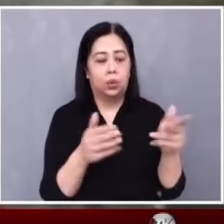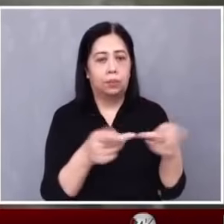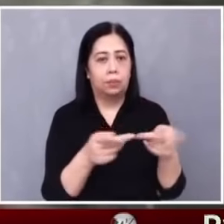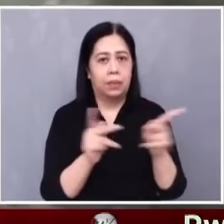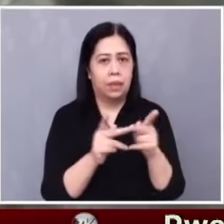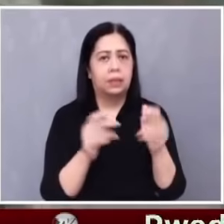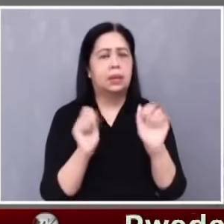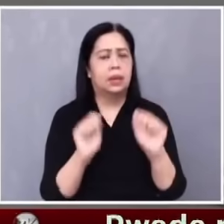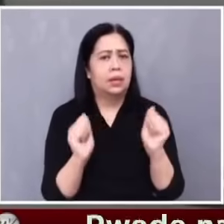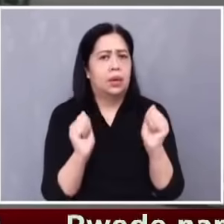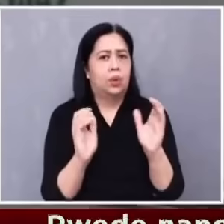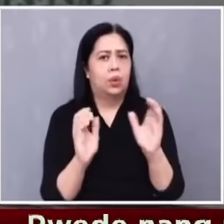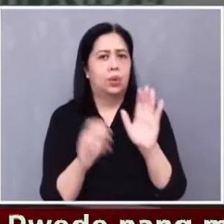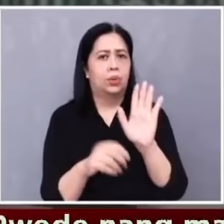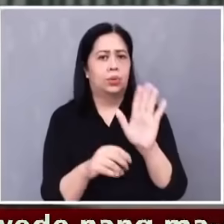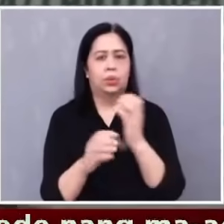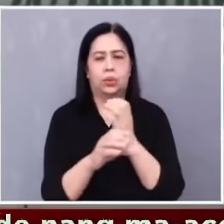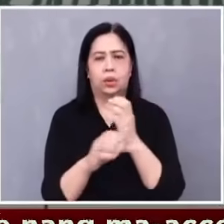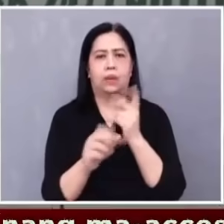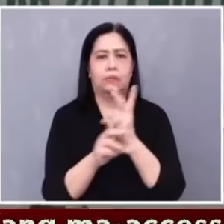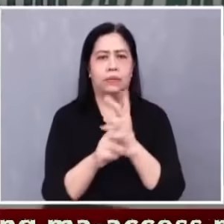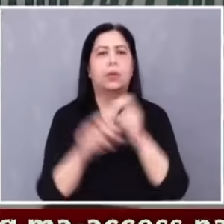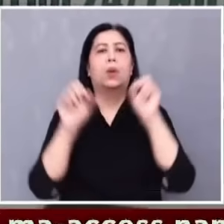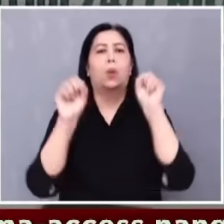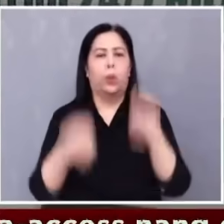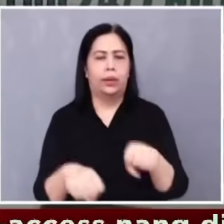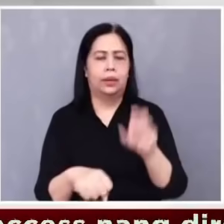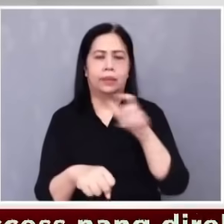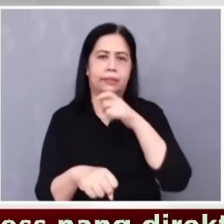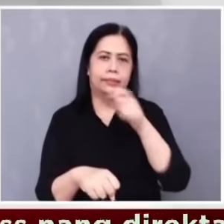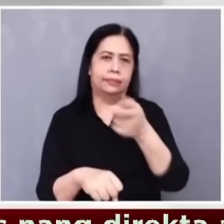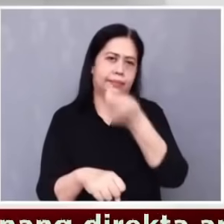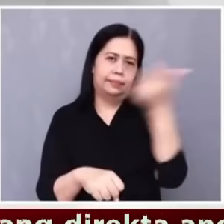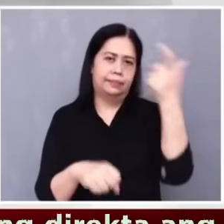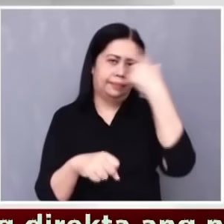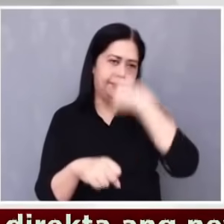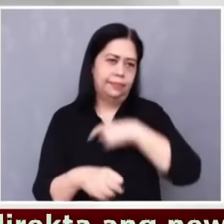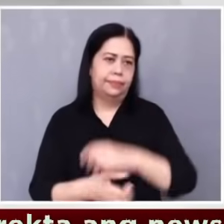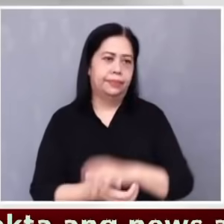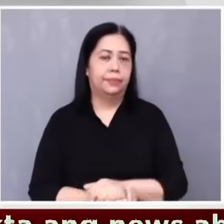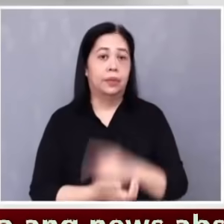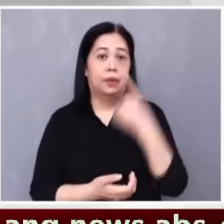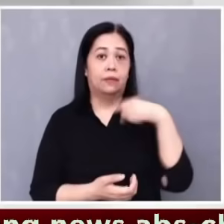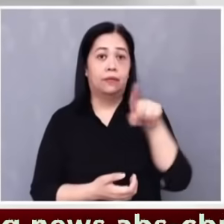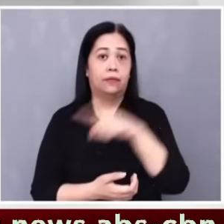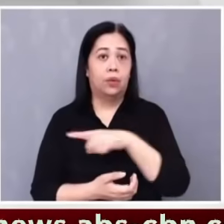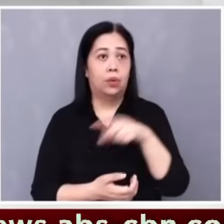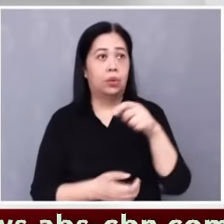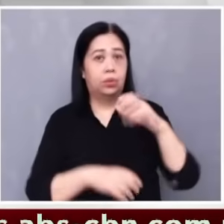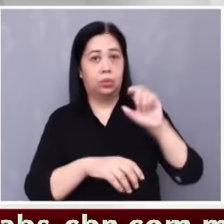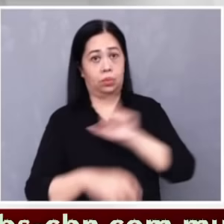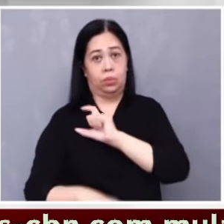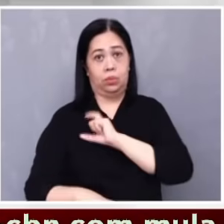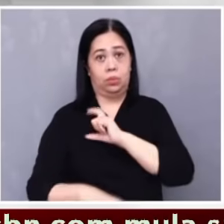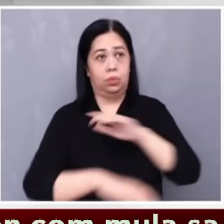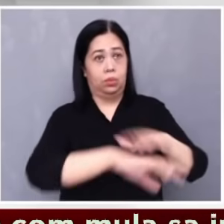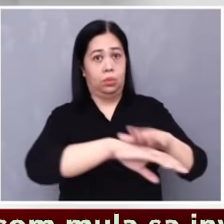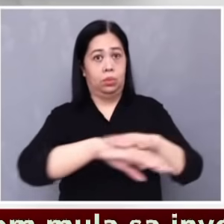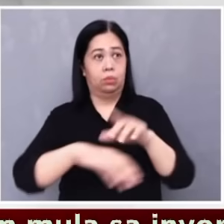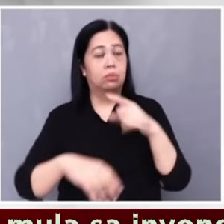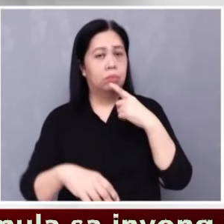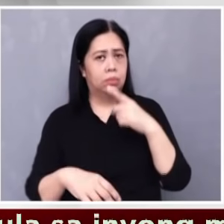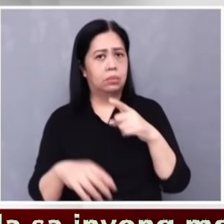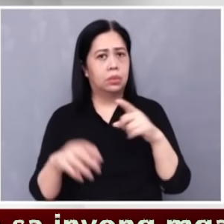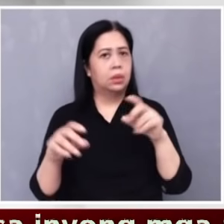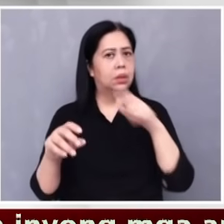air-conditioned ang sasakyan, pwede nang huwag magsuot ng face shield. Para sa ating mga enforcers, sinabihan na rin po natin sila na hindi na nga